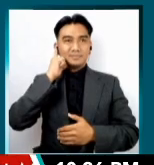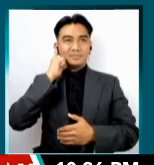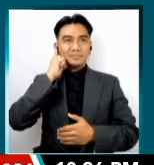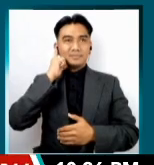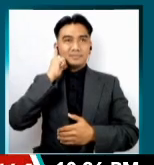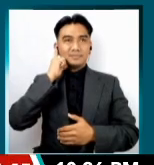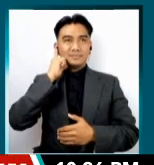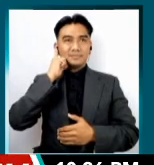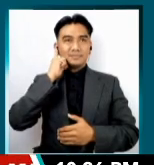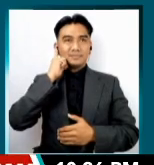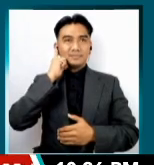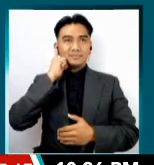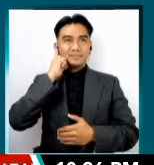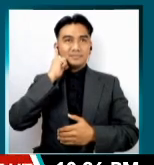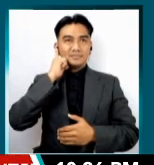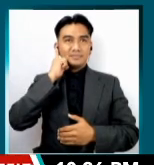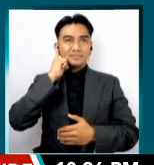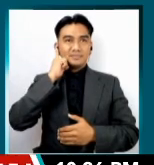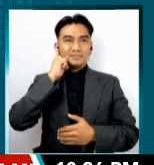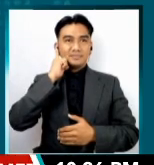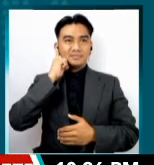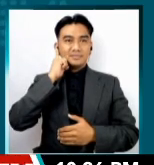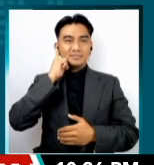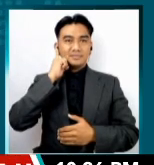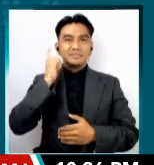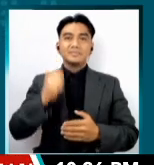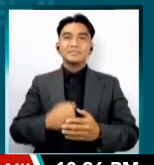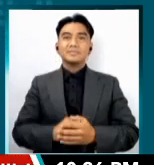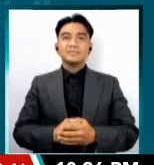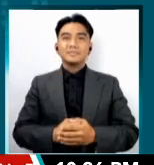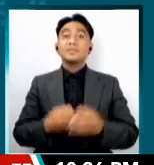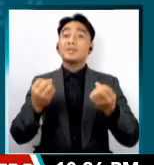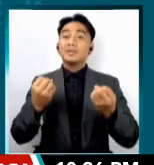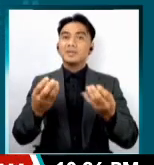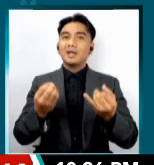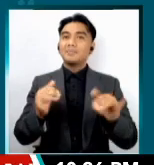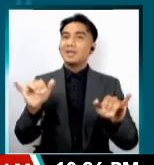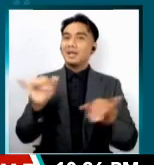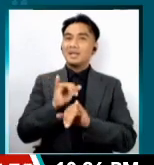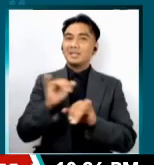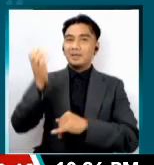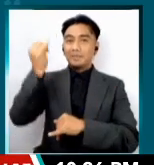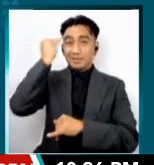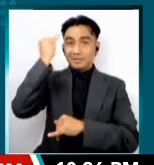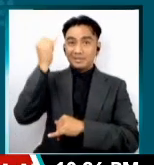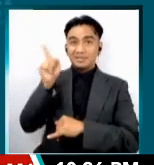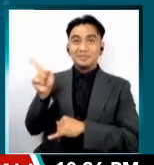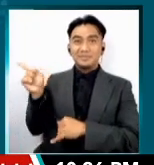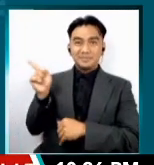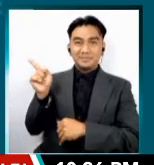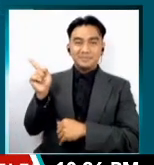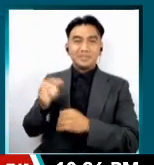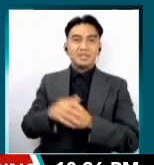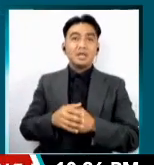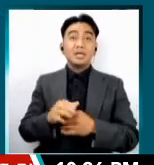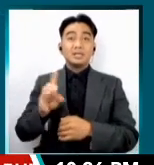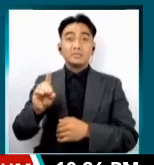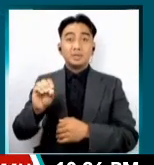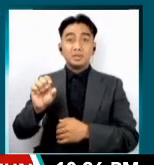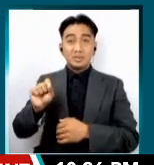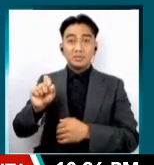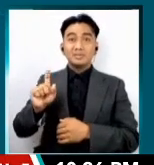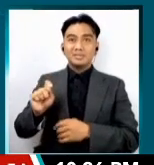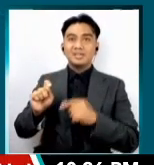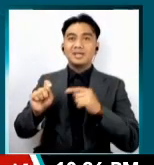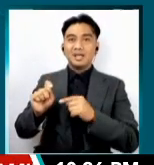ay bumubuo mostly ng gases. Marami ng ganyan, pero this time, ang gumawa, Department of Science and Technology. Search